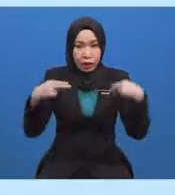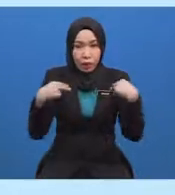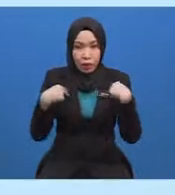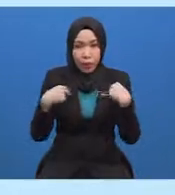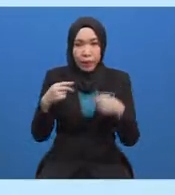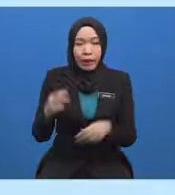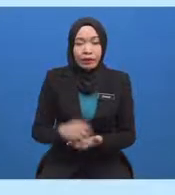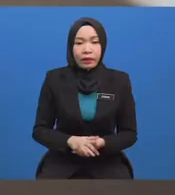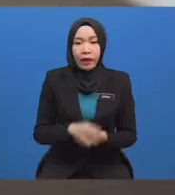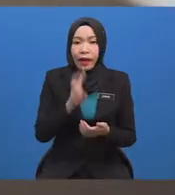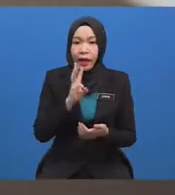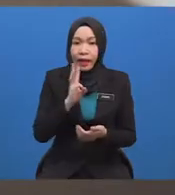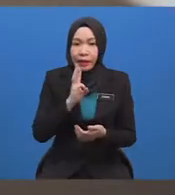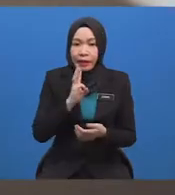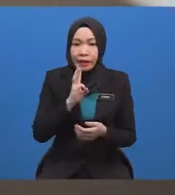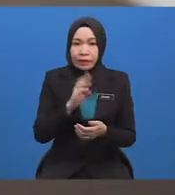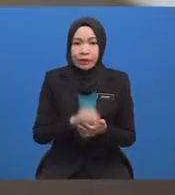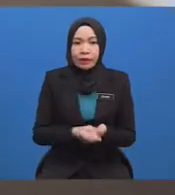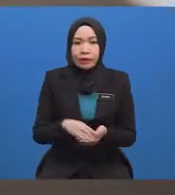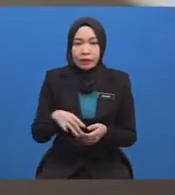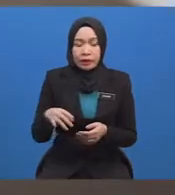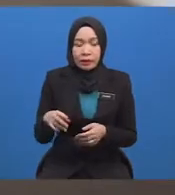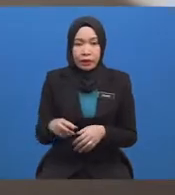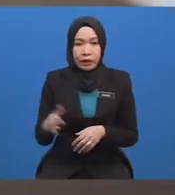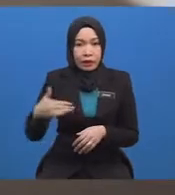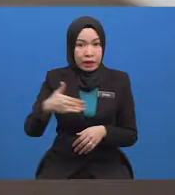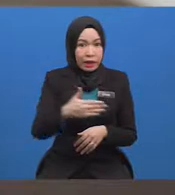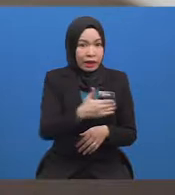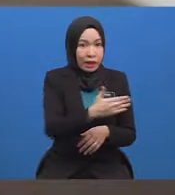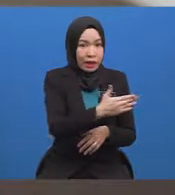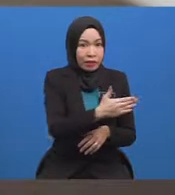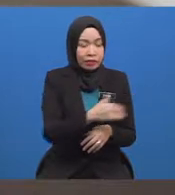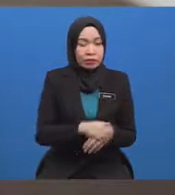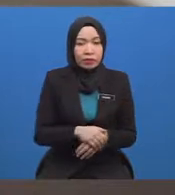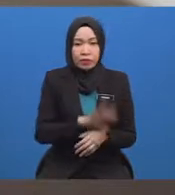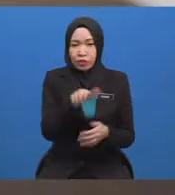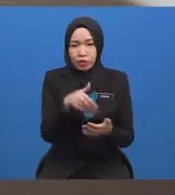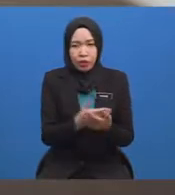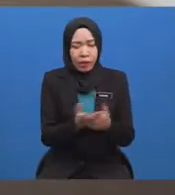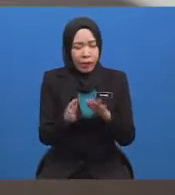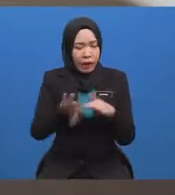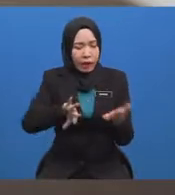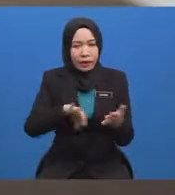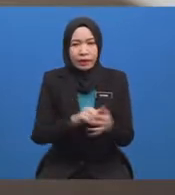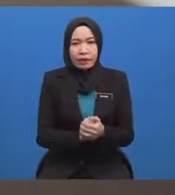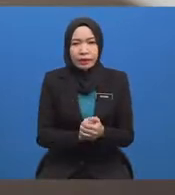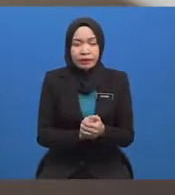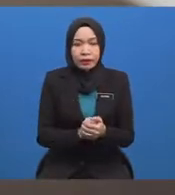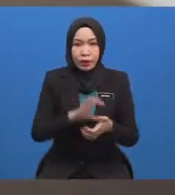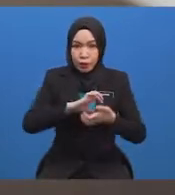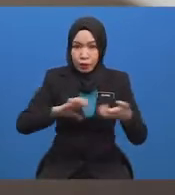dan udang satu lagi kesan yang ketare terhadap alam sekitar ialah kemusnahan